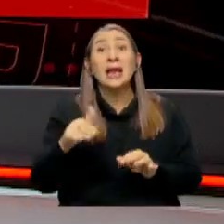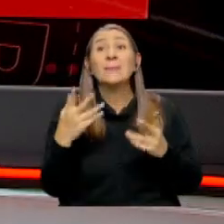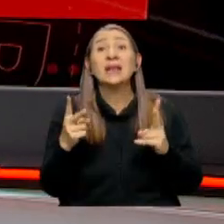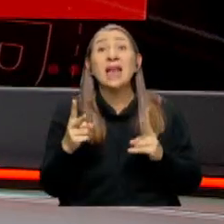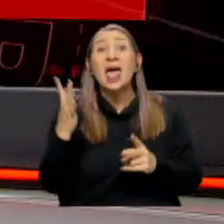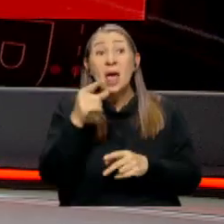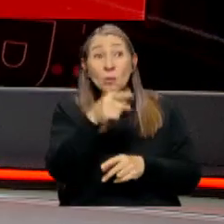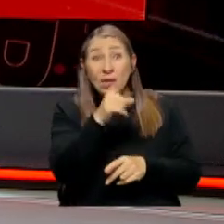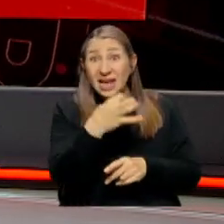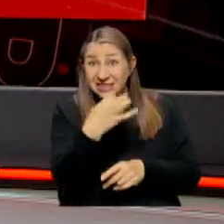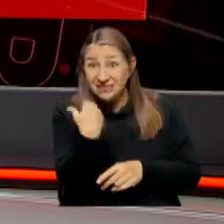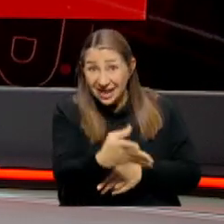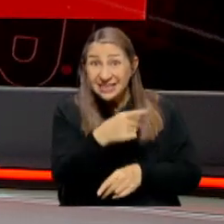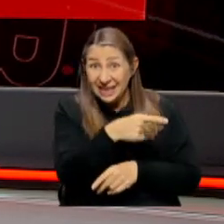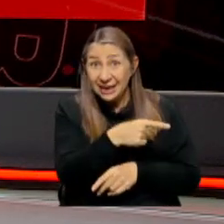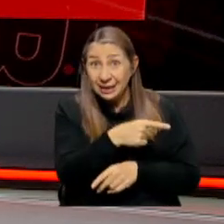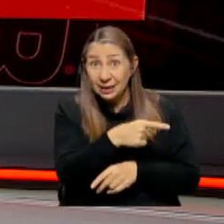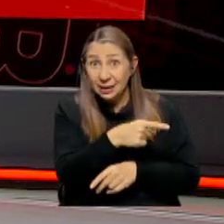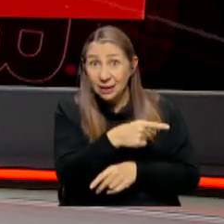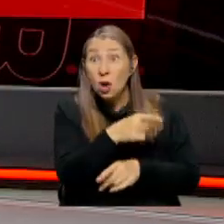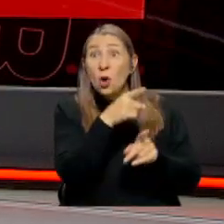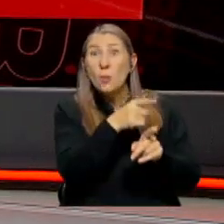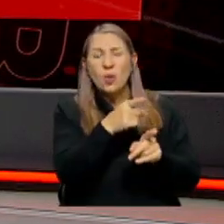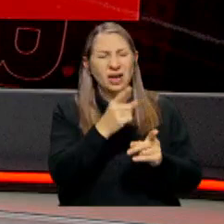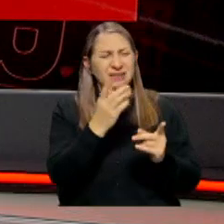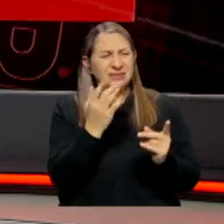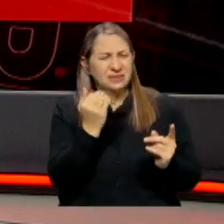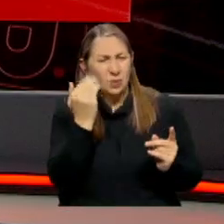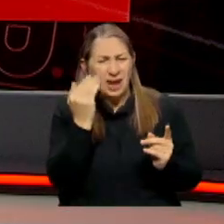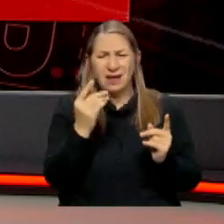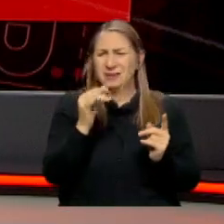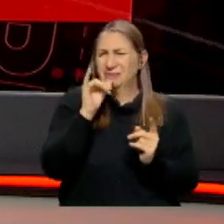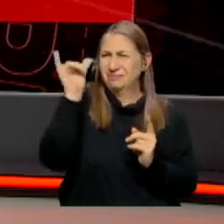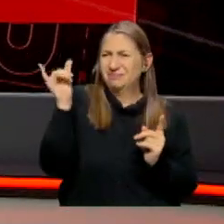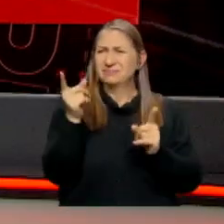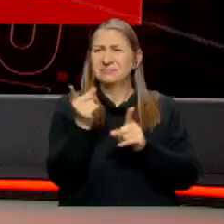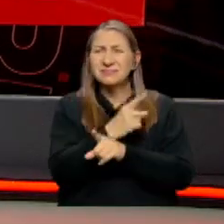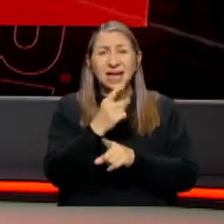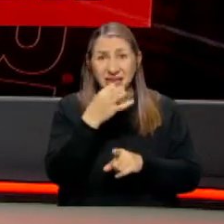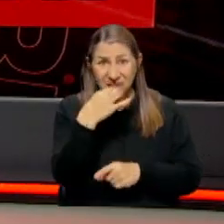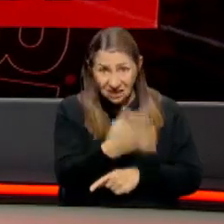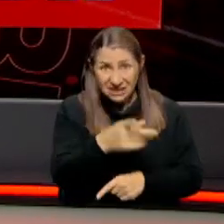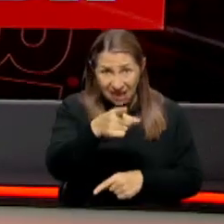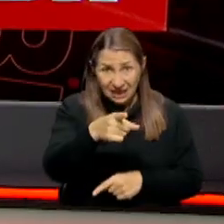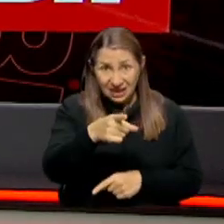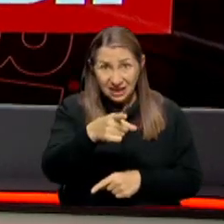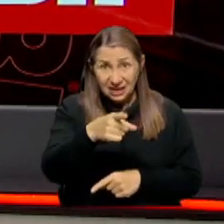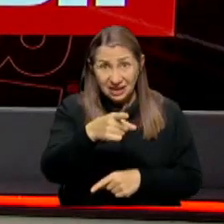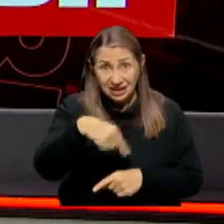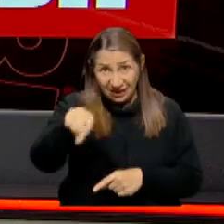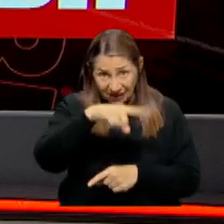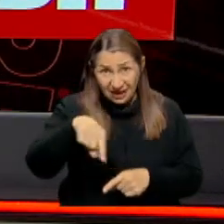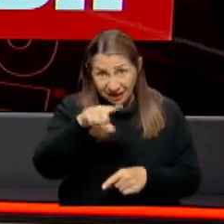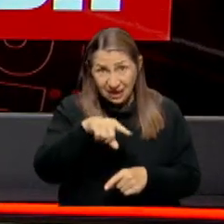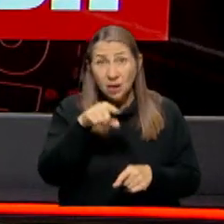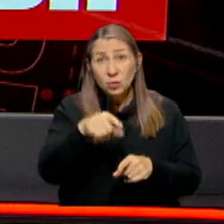Eğer bunlara müsaade edersek bu laçkala bu laubalili bu küstahlığa müsaade edersek